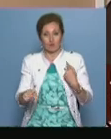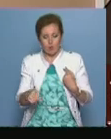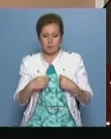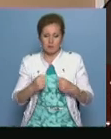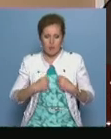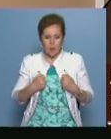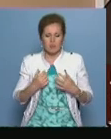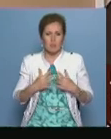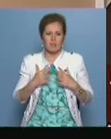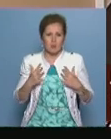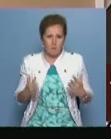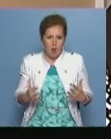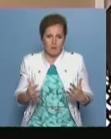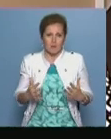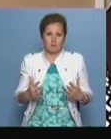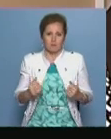стараемся максимально